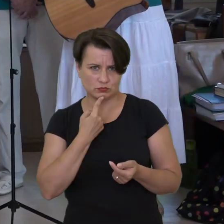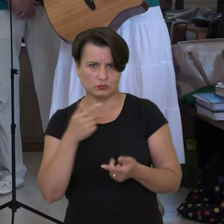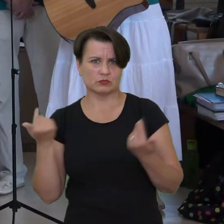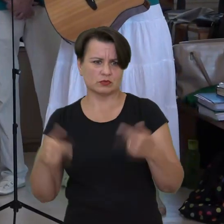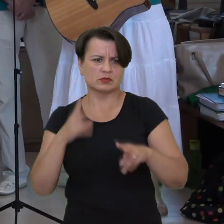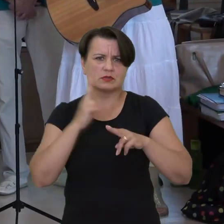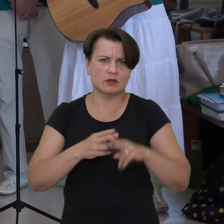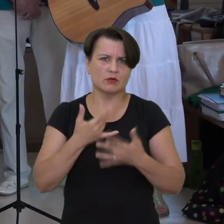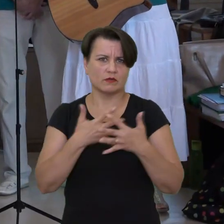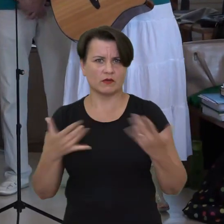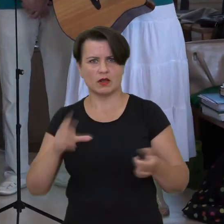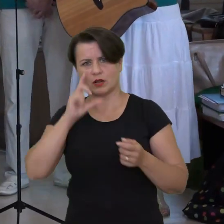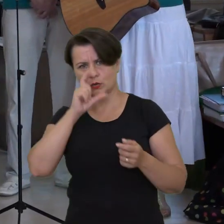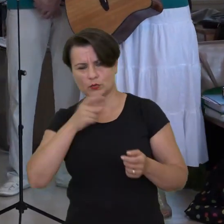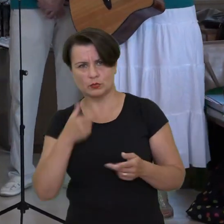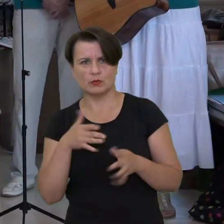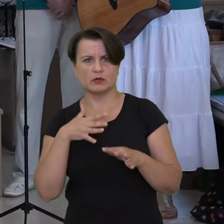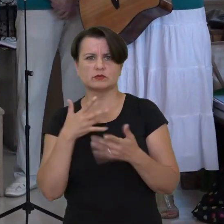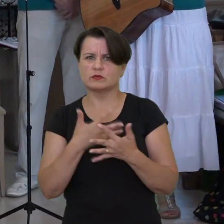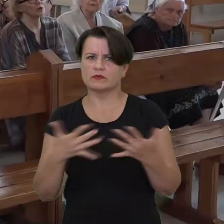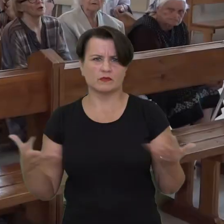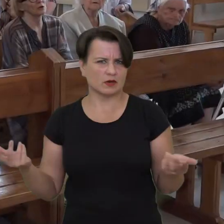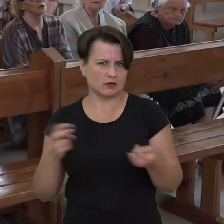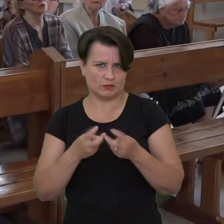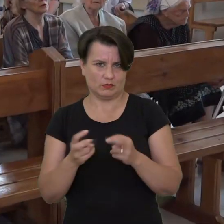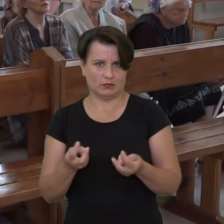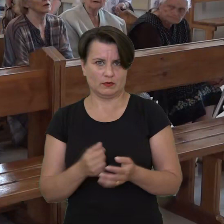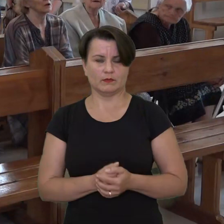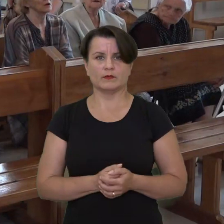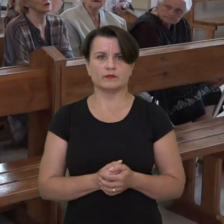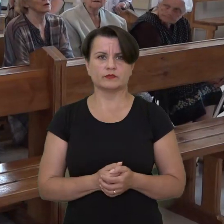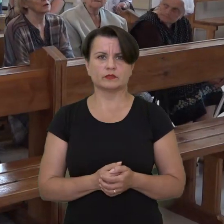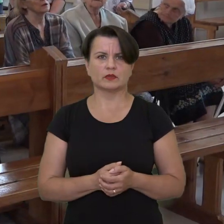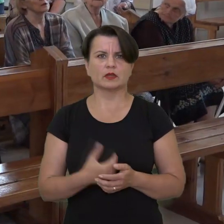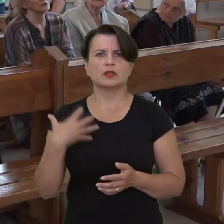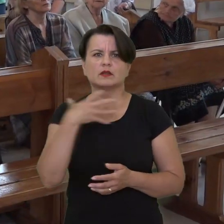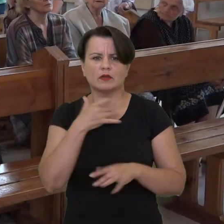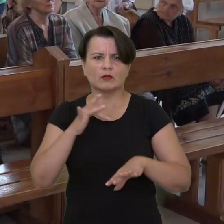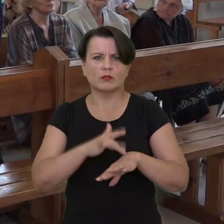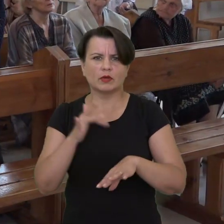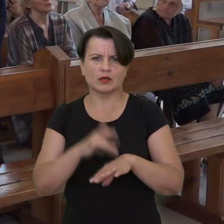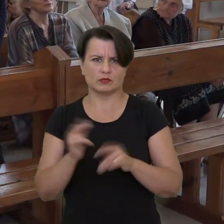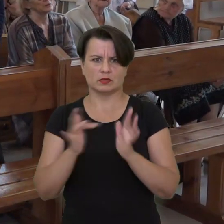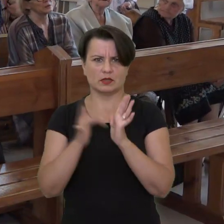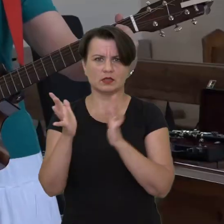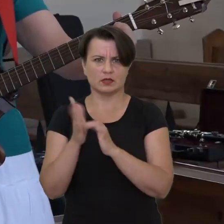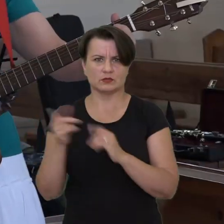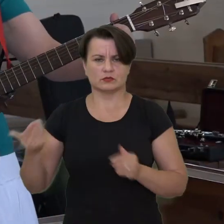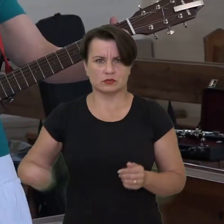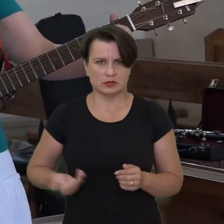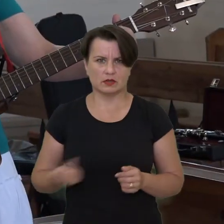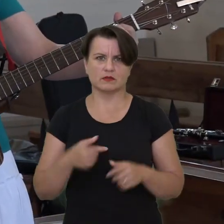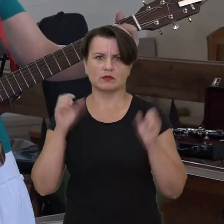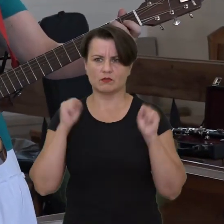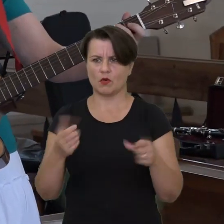gyvenimas ir nėra lengvas ir čia skauda ir taip toliau ir liūdesių pilna viską užtenka ant to žemės. Tai pirmas dalykas, pajus, kad tikrai aš Dievui rūpiu, kad Jėzus yra